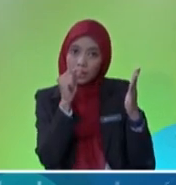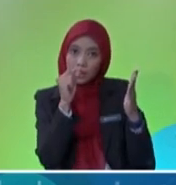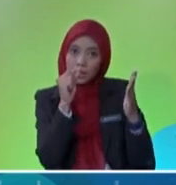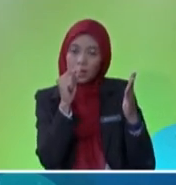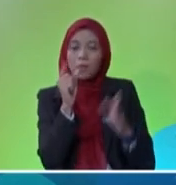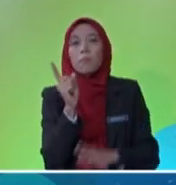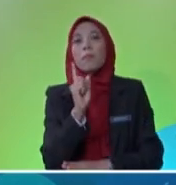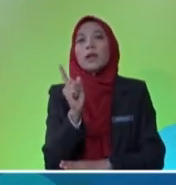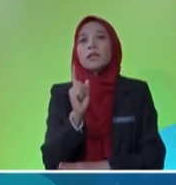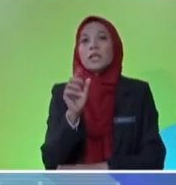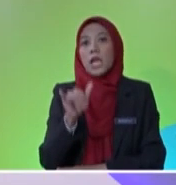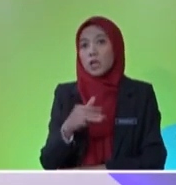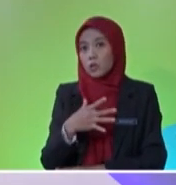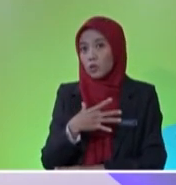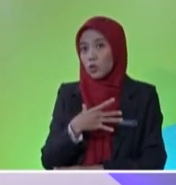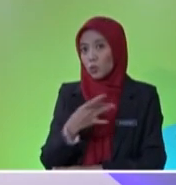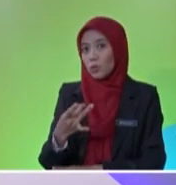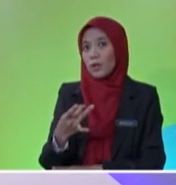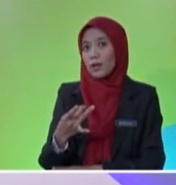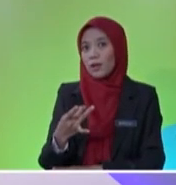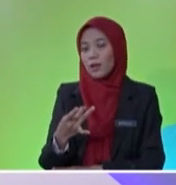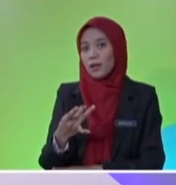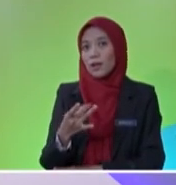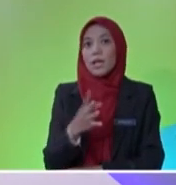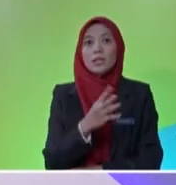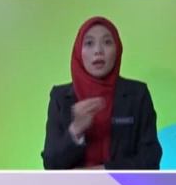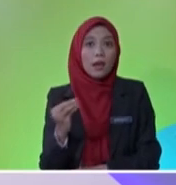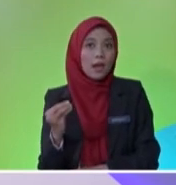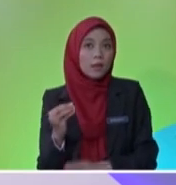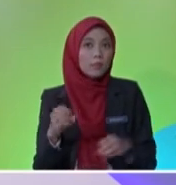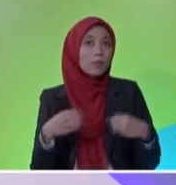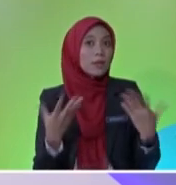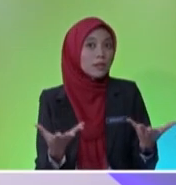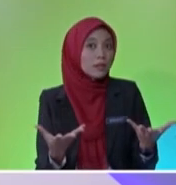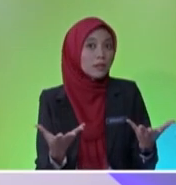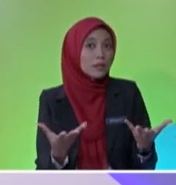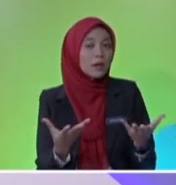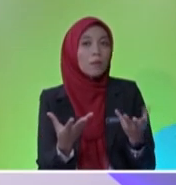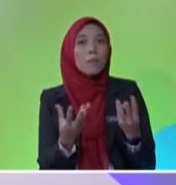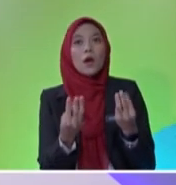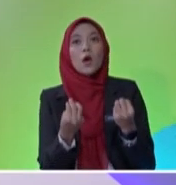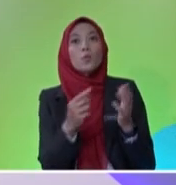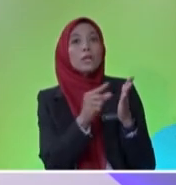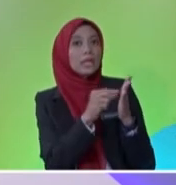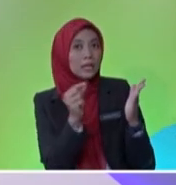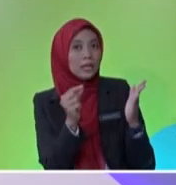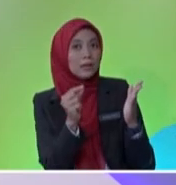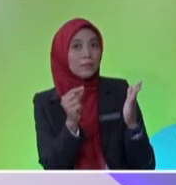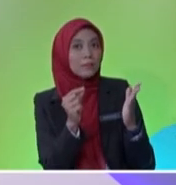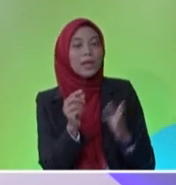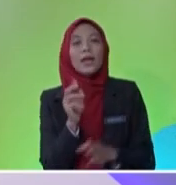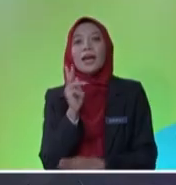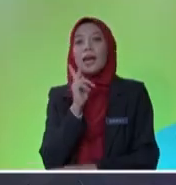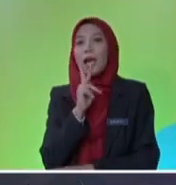kesukaan mereka adat macam mana Enak memilih itu bergantung kepada Kak Mira